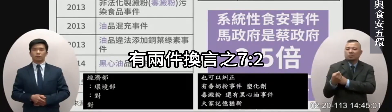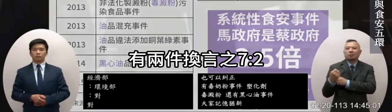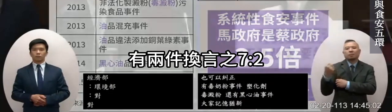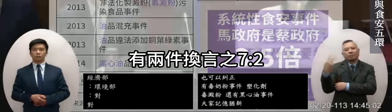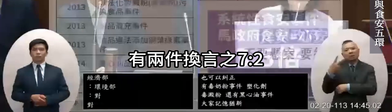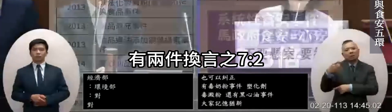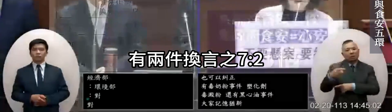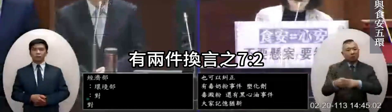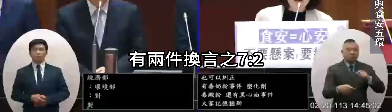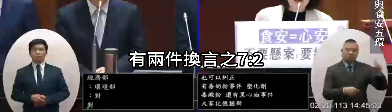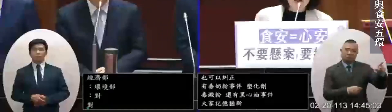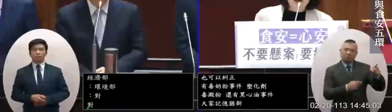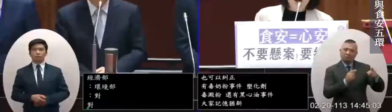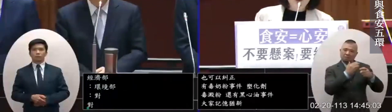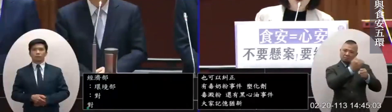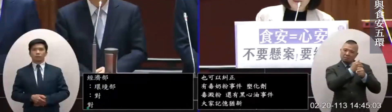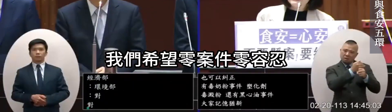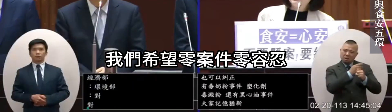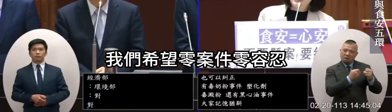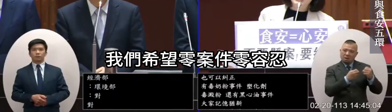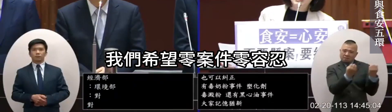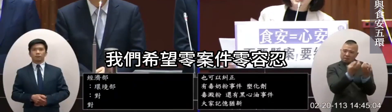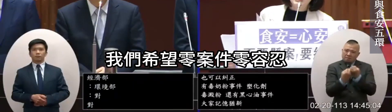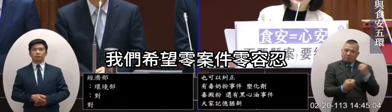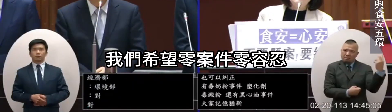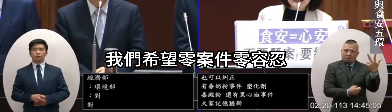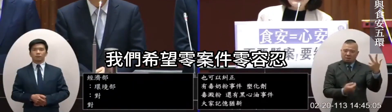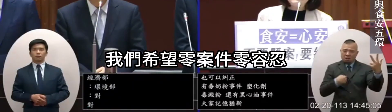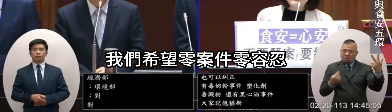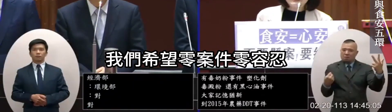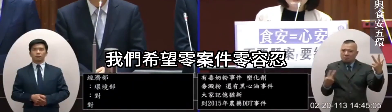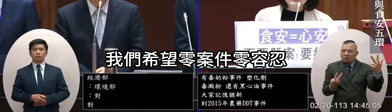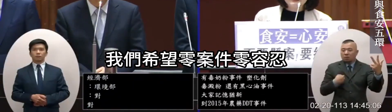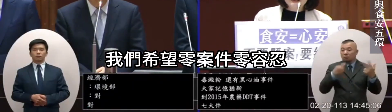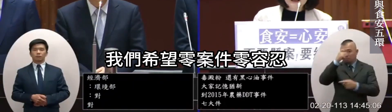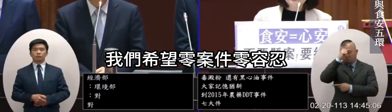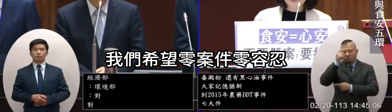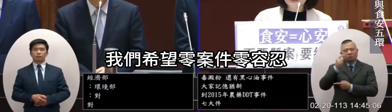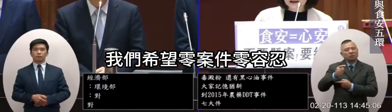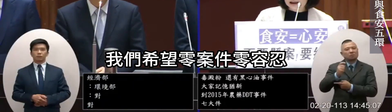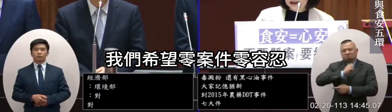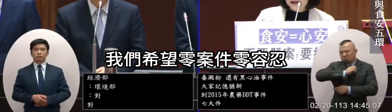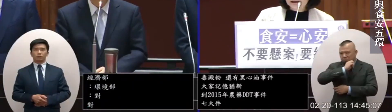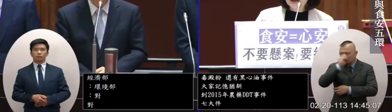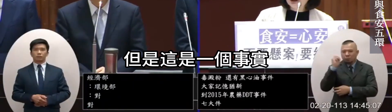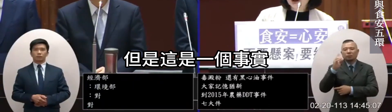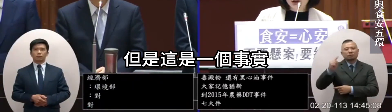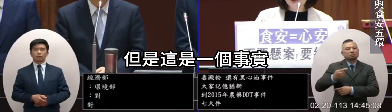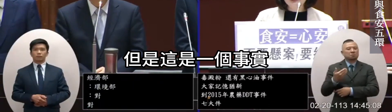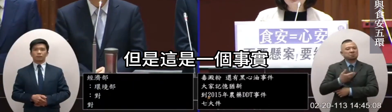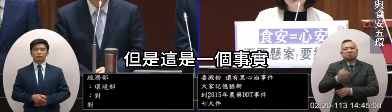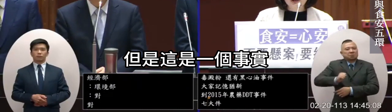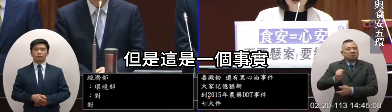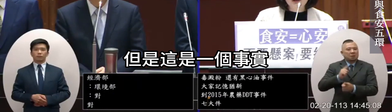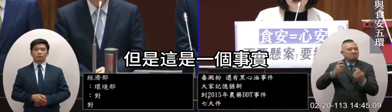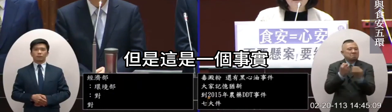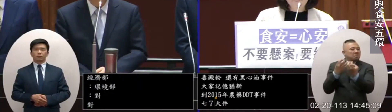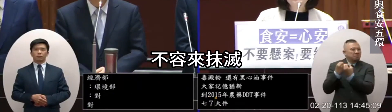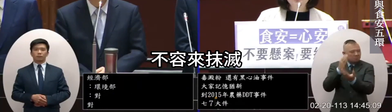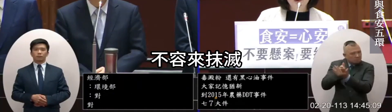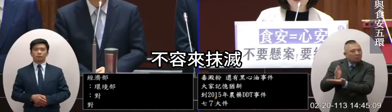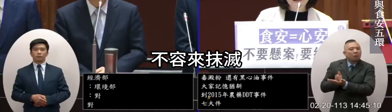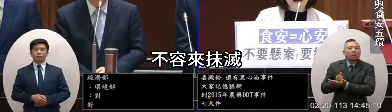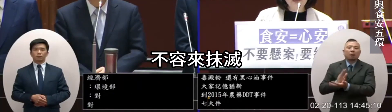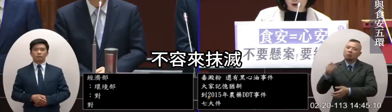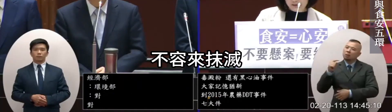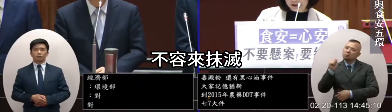之，7:2，我们希望零案件、零容忍，但是这是一个事实，